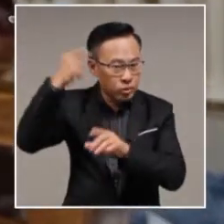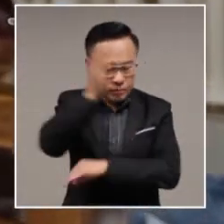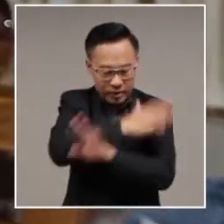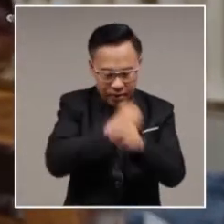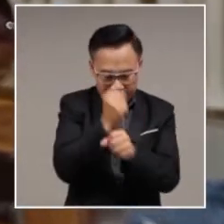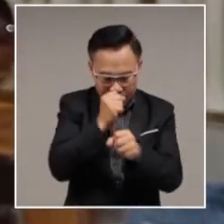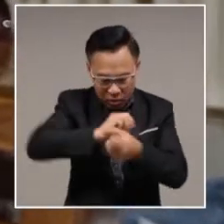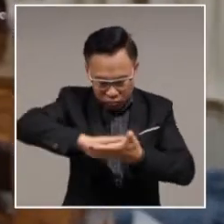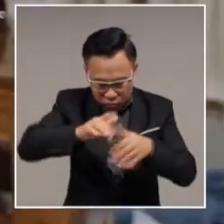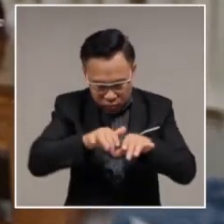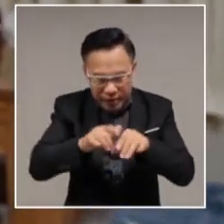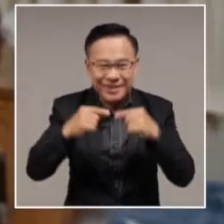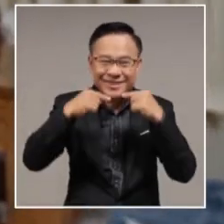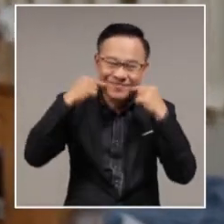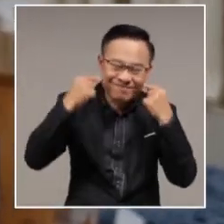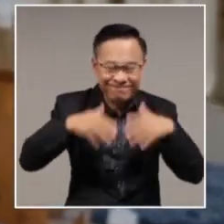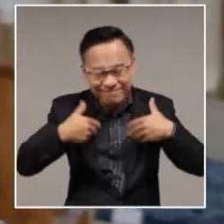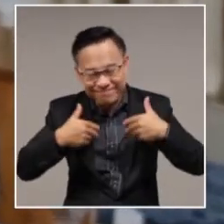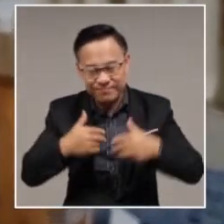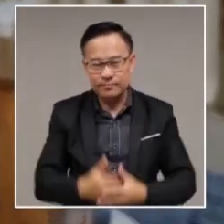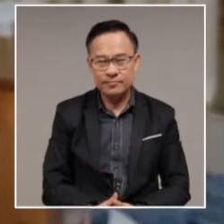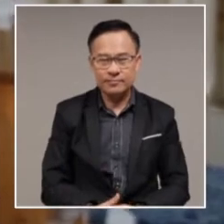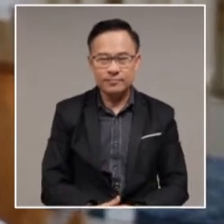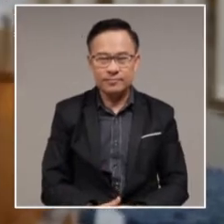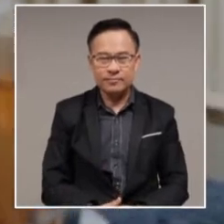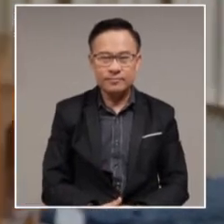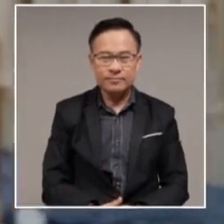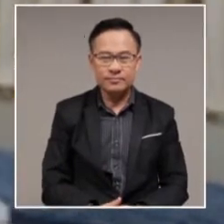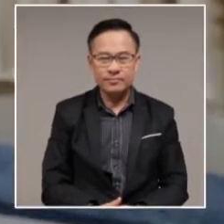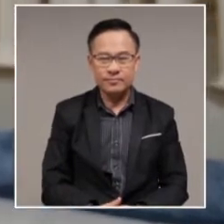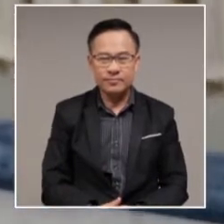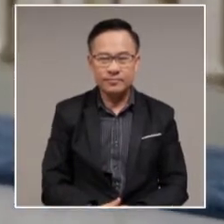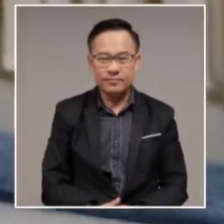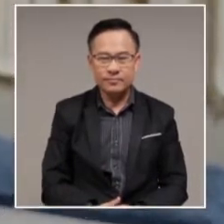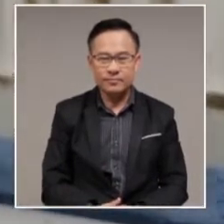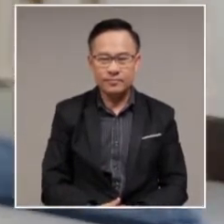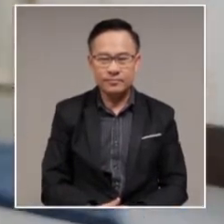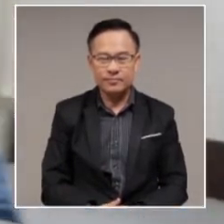พาพี่นุ้ยนั่งทำงานโดยใช้โน้ตบุ๊กสีหน้ายิ้มแย้มแจ่มใส